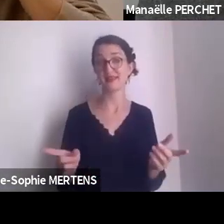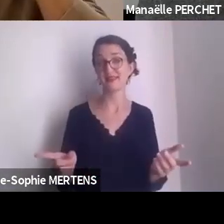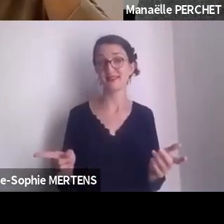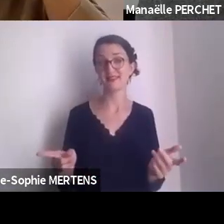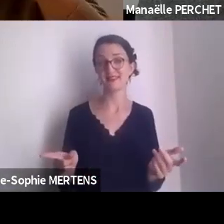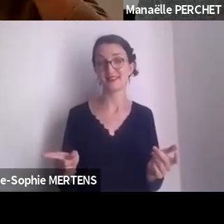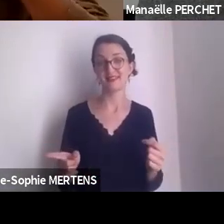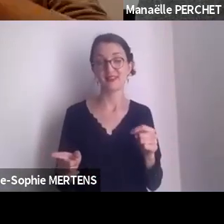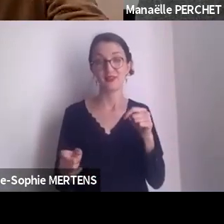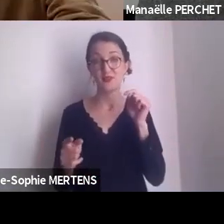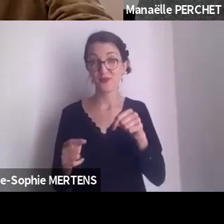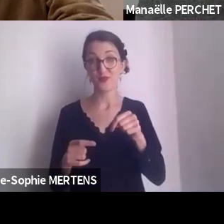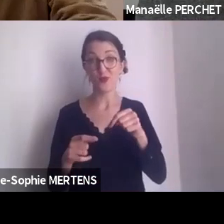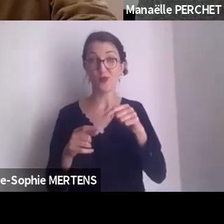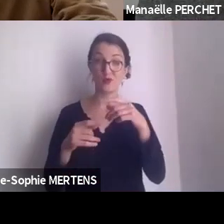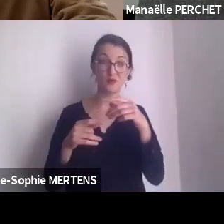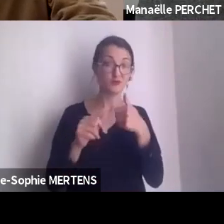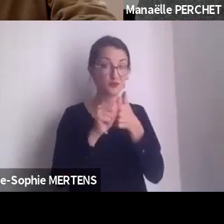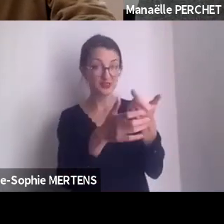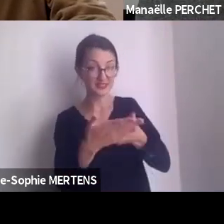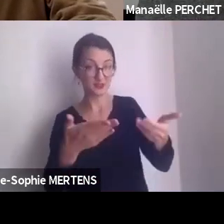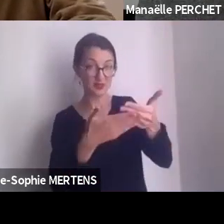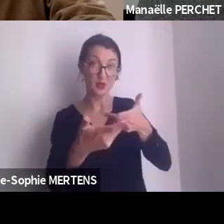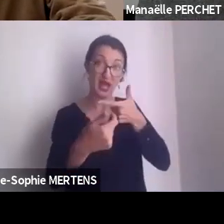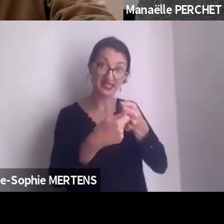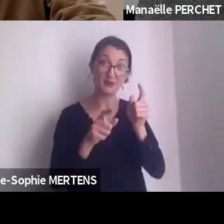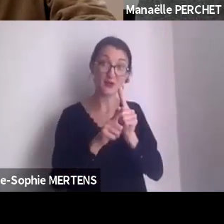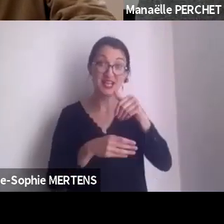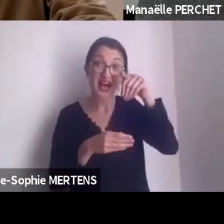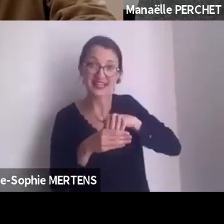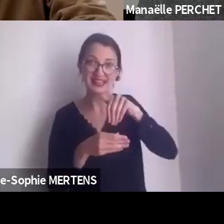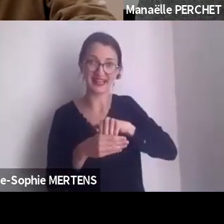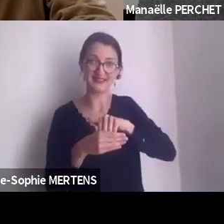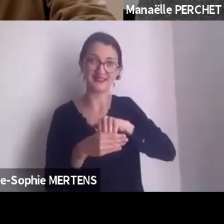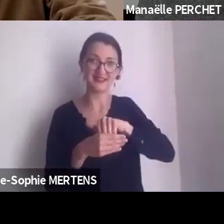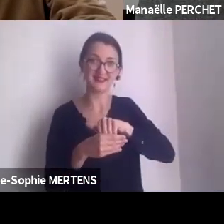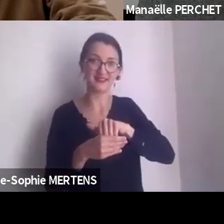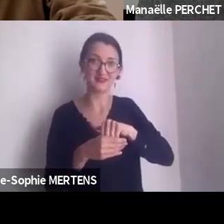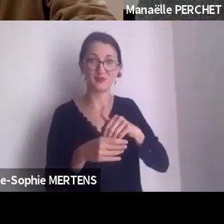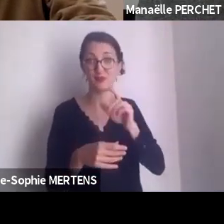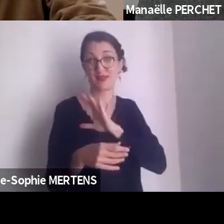de s'adapter aussi en interne sur sa manière de fonctionner pour être cohérent avec ce qui est en train de se passer.